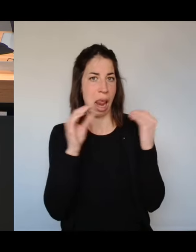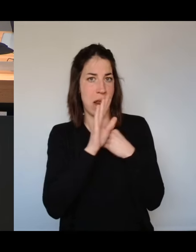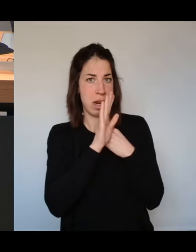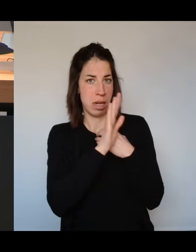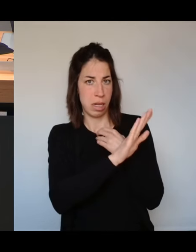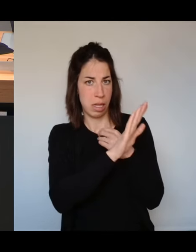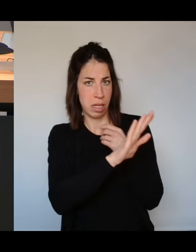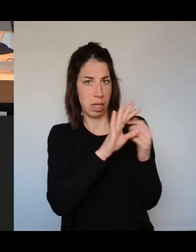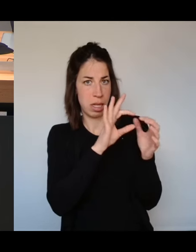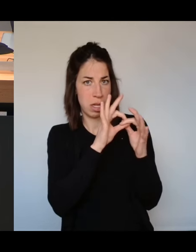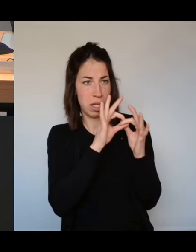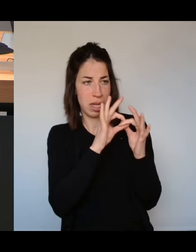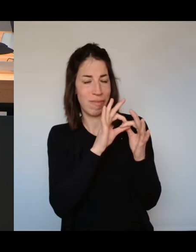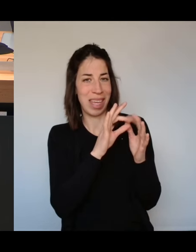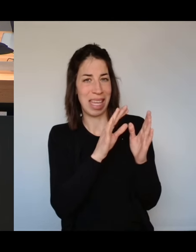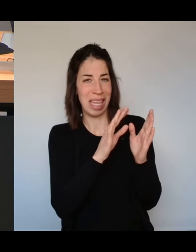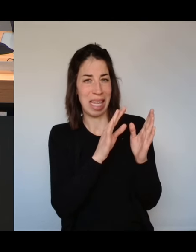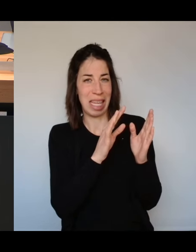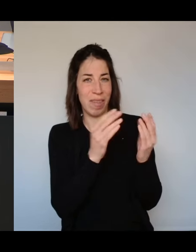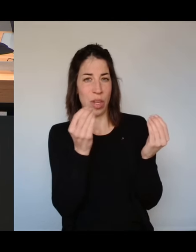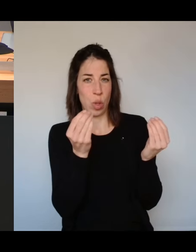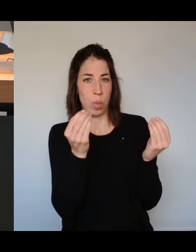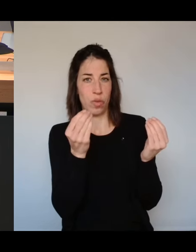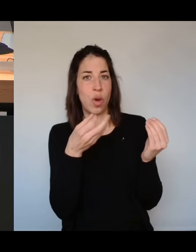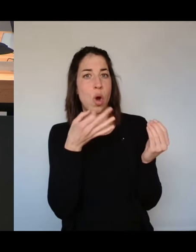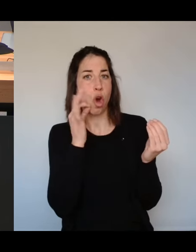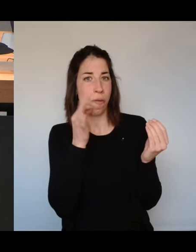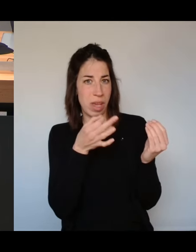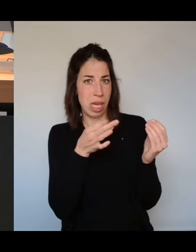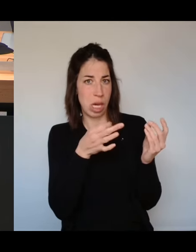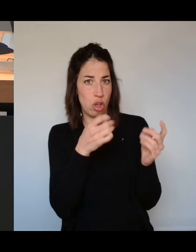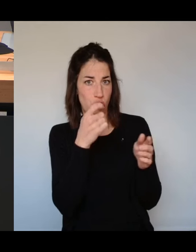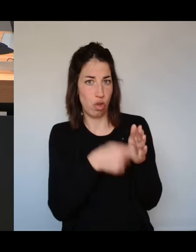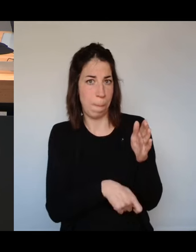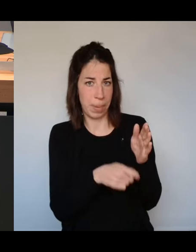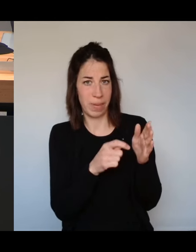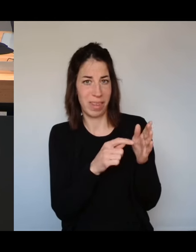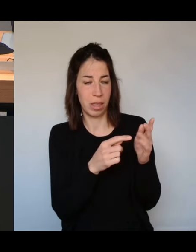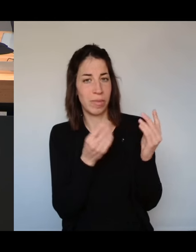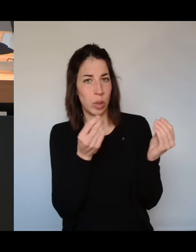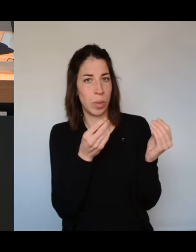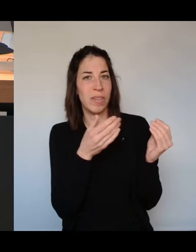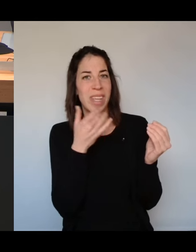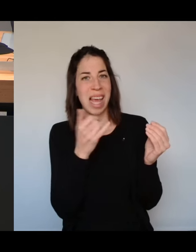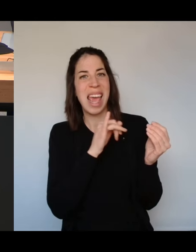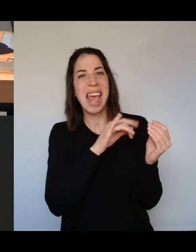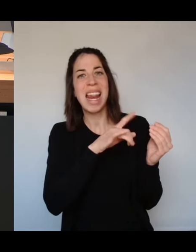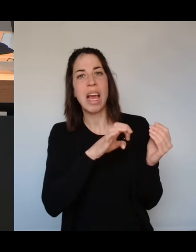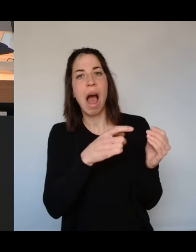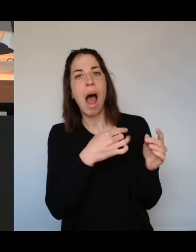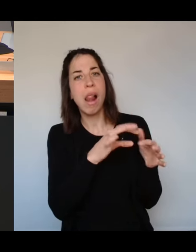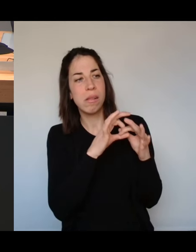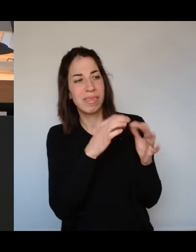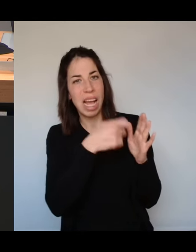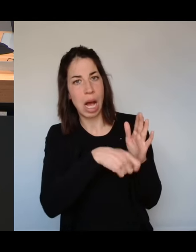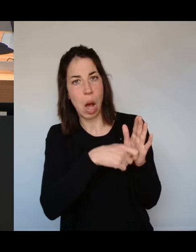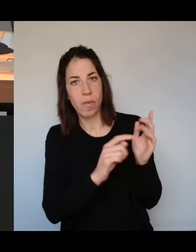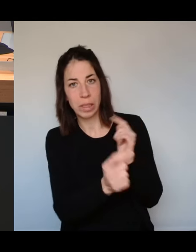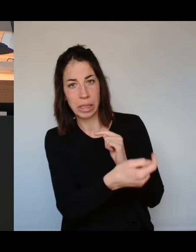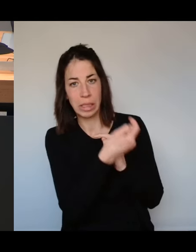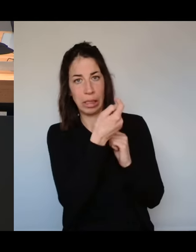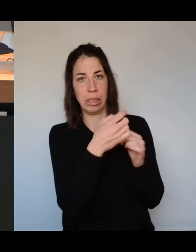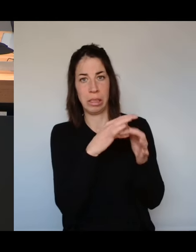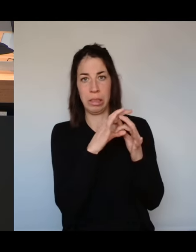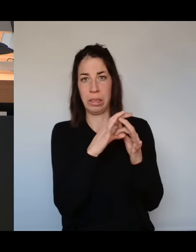Kartellen einkauft. Es muss tatsächlich ein durchdachtes Gesamtkonzept sein, mit dem man der organisierten Kriminalität wirklich den